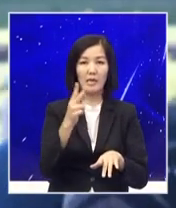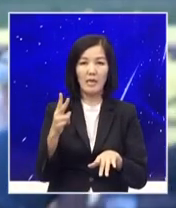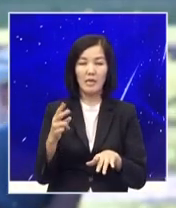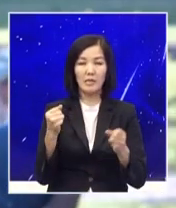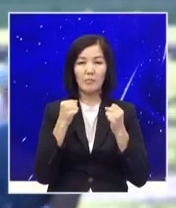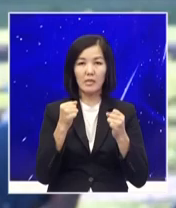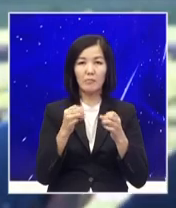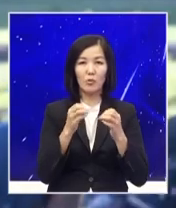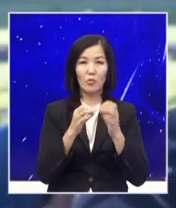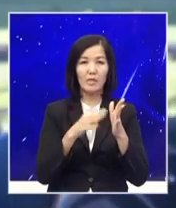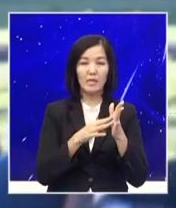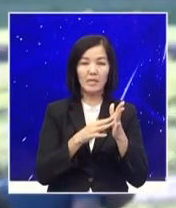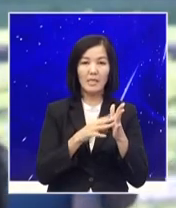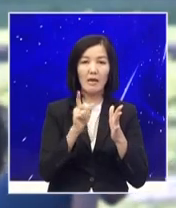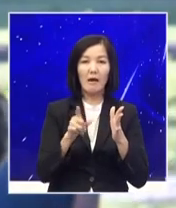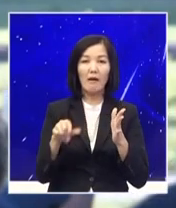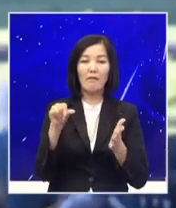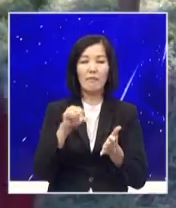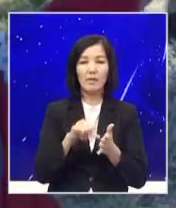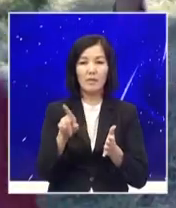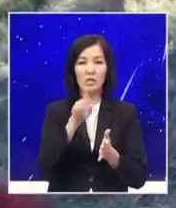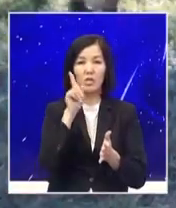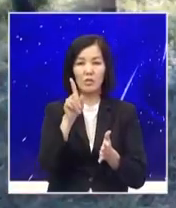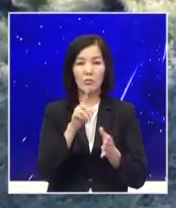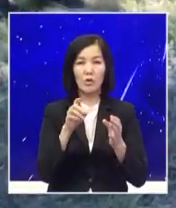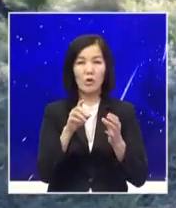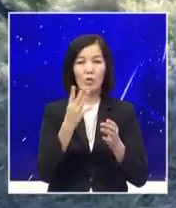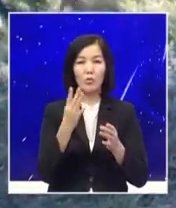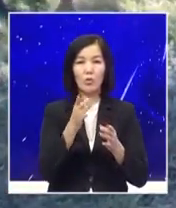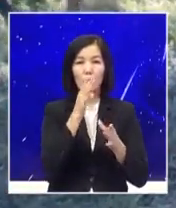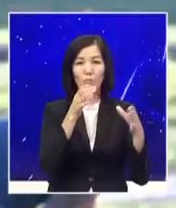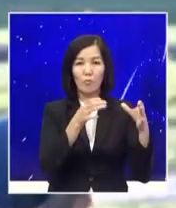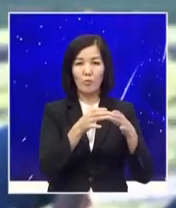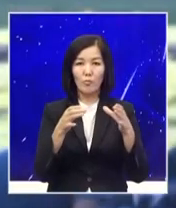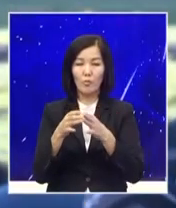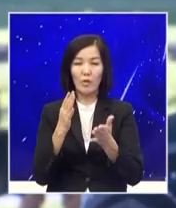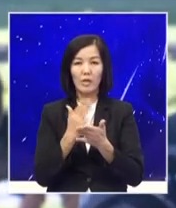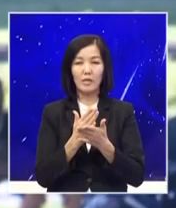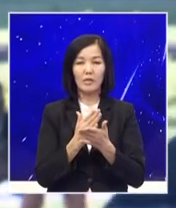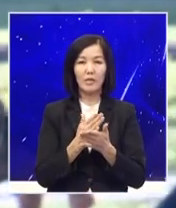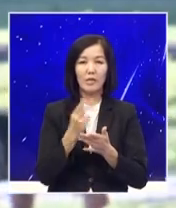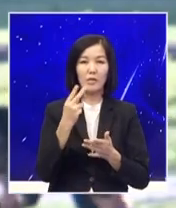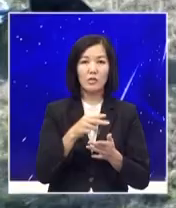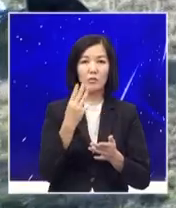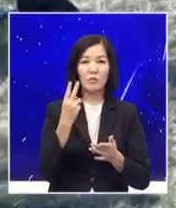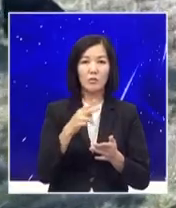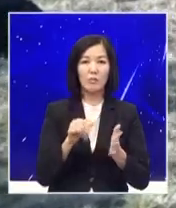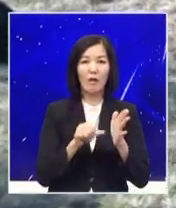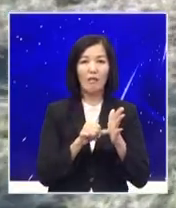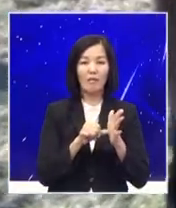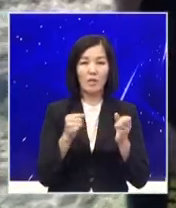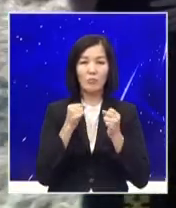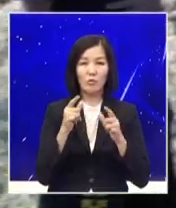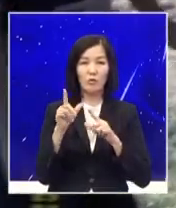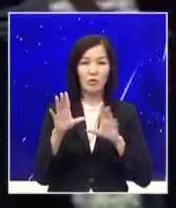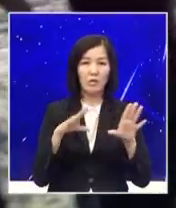отырмыз, 18 адам. Енді жасөспірімдерде 4 возраст. Енді ол жерде 24-26 адам дайындаймыз ғой. Облыстың